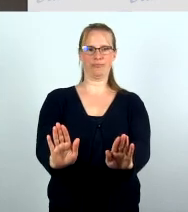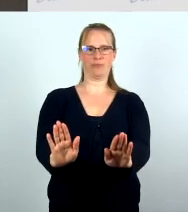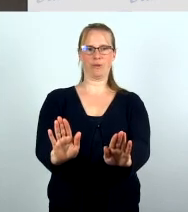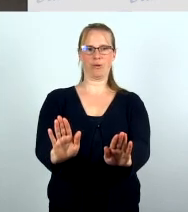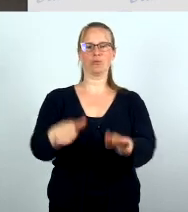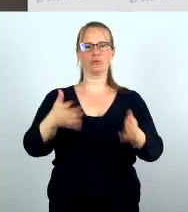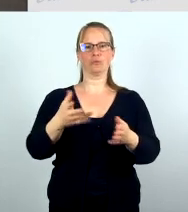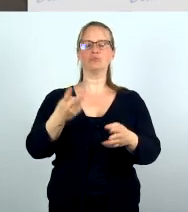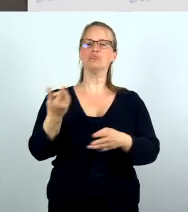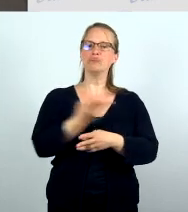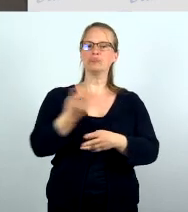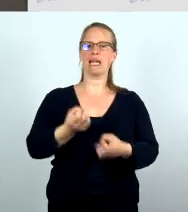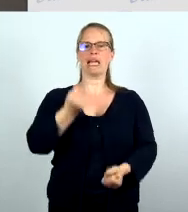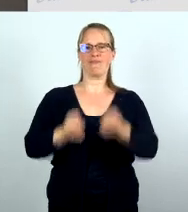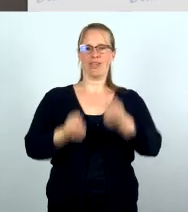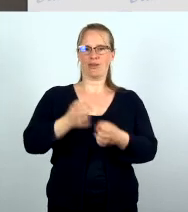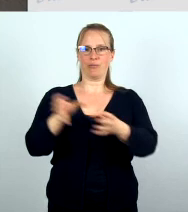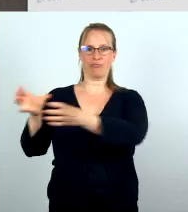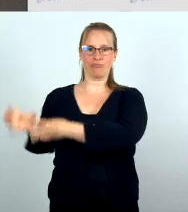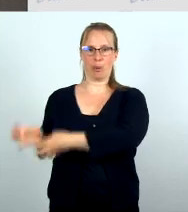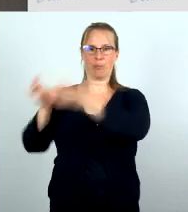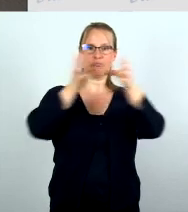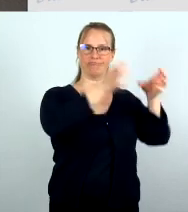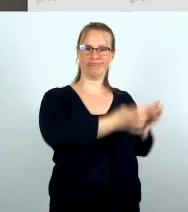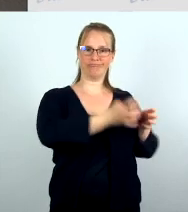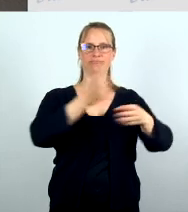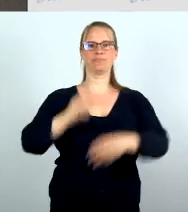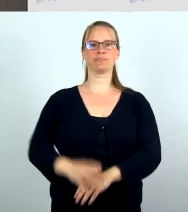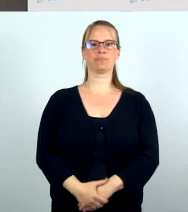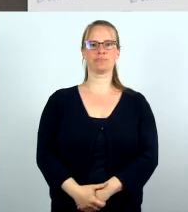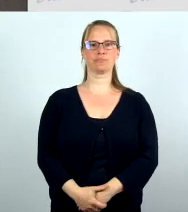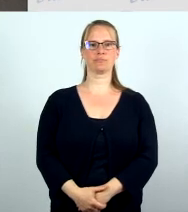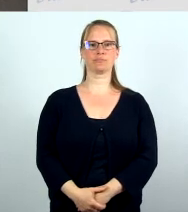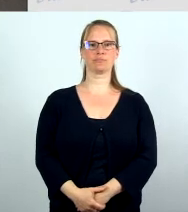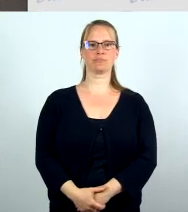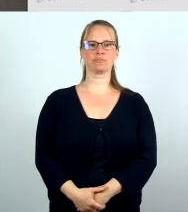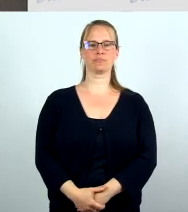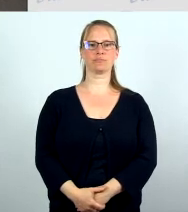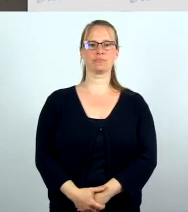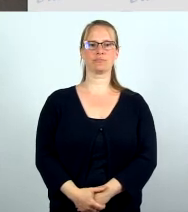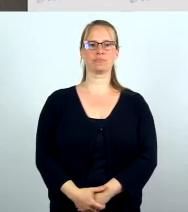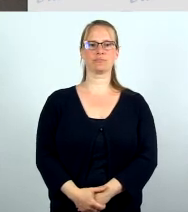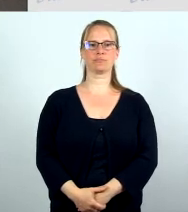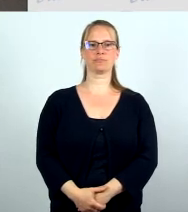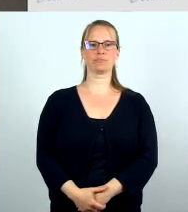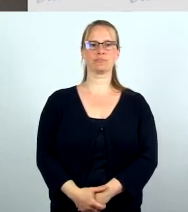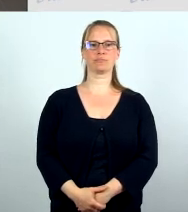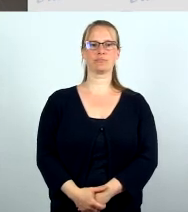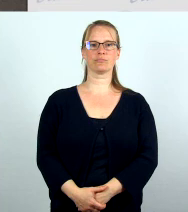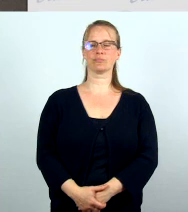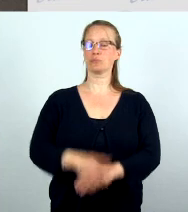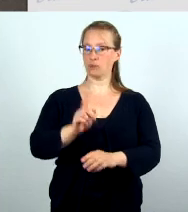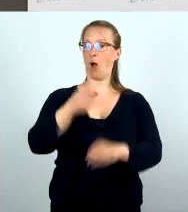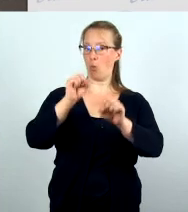links und rechts ablegt. Oder zumindest in die Richtung des Bodens bewegt. Genau. Alternativ, wenn es